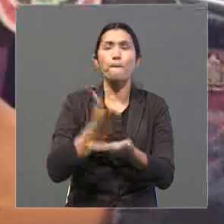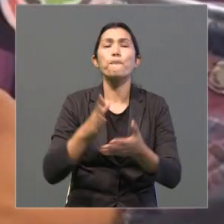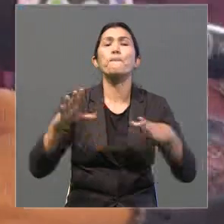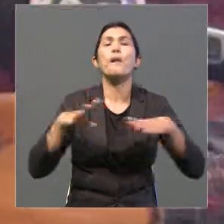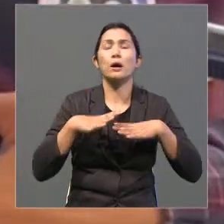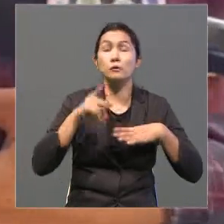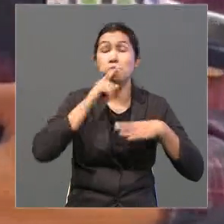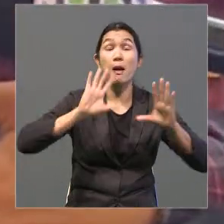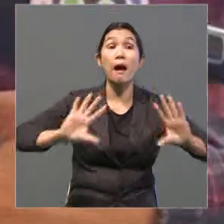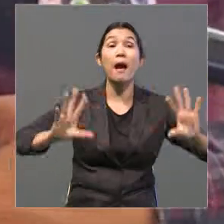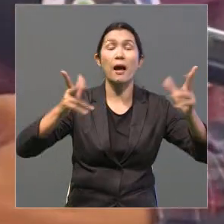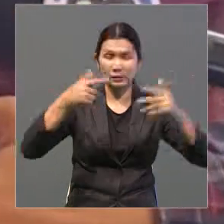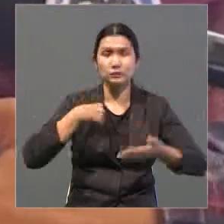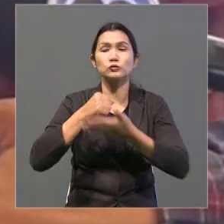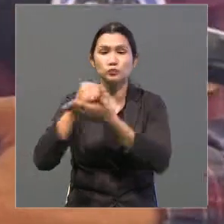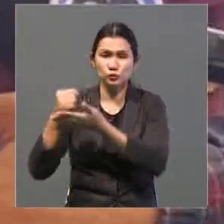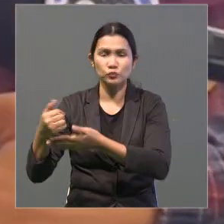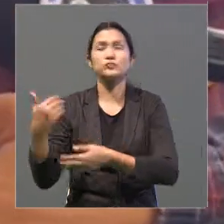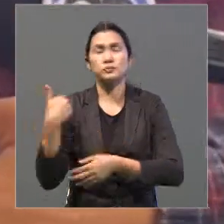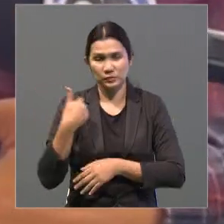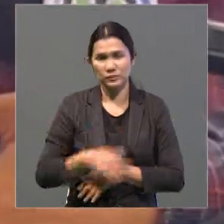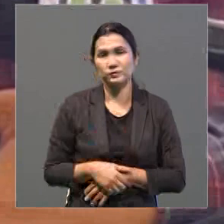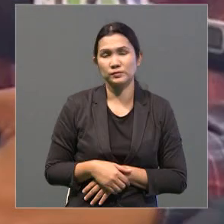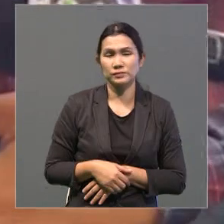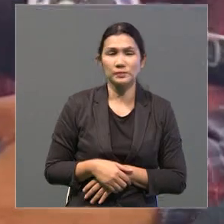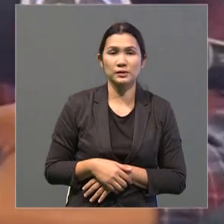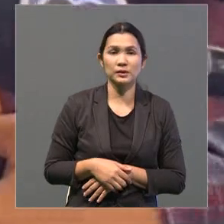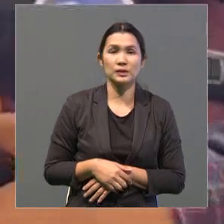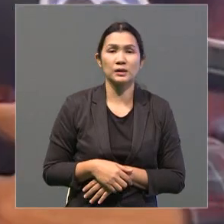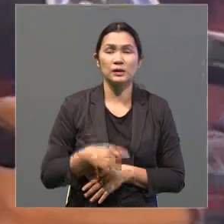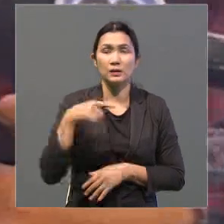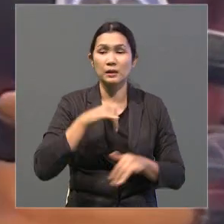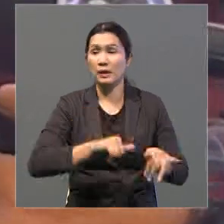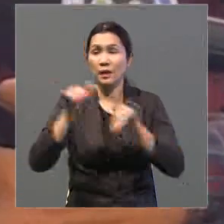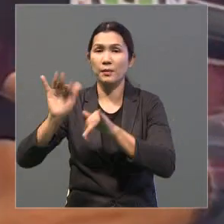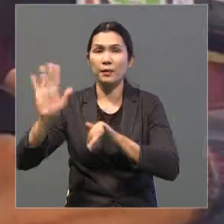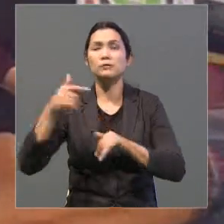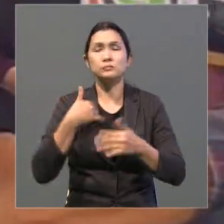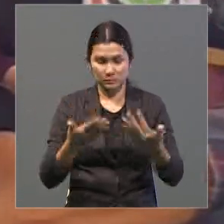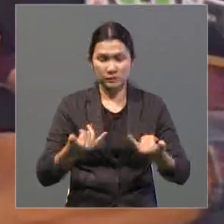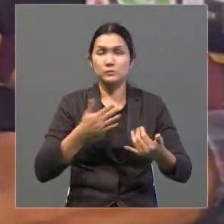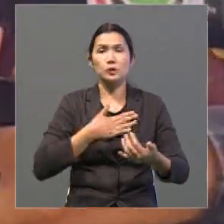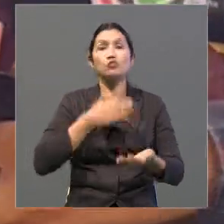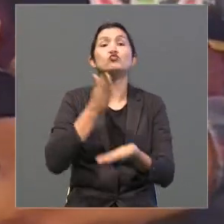าผมหายดีแล้วผมก็จะมาช่วยพักครับ จะไม่ไปพักอื่นใช่ไหมครับ ตัวผมเองผมหยุดเลยครับ